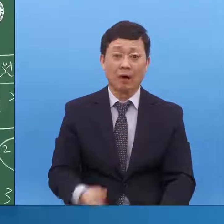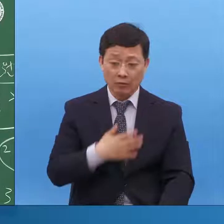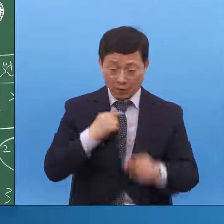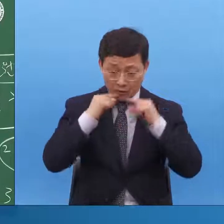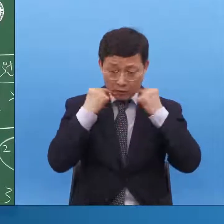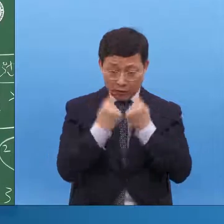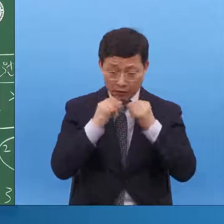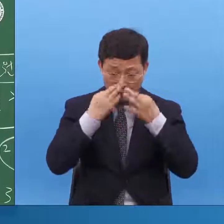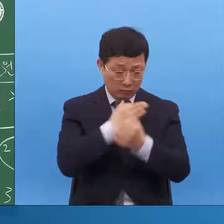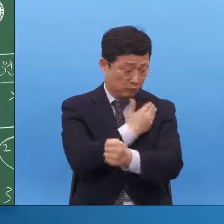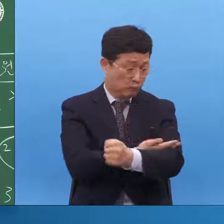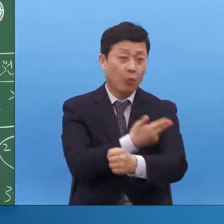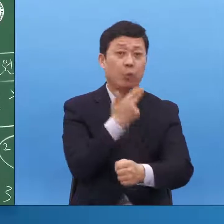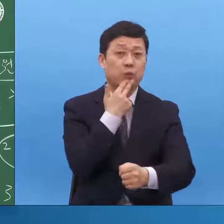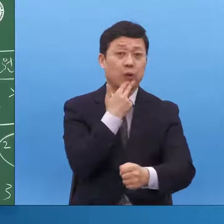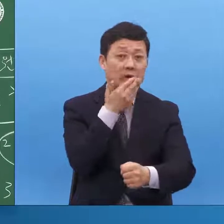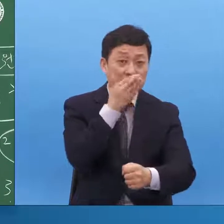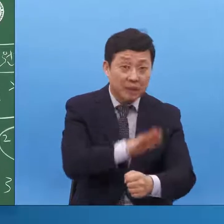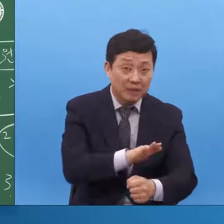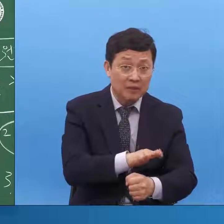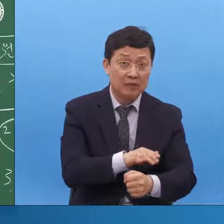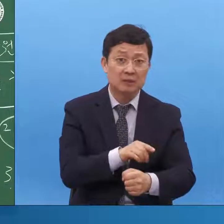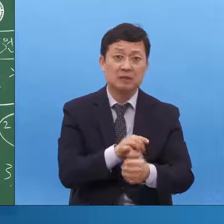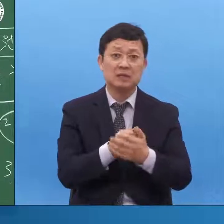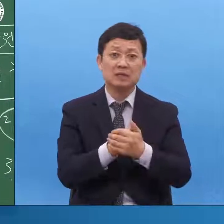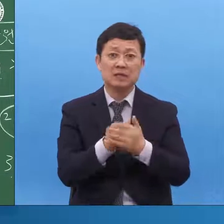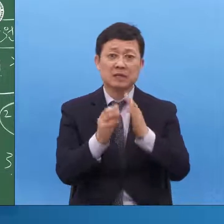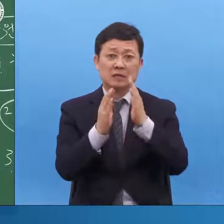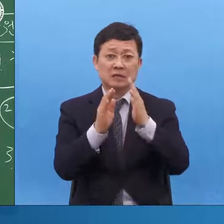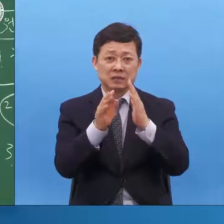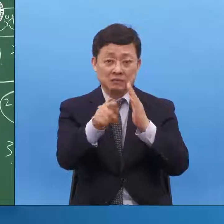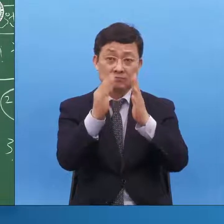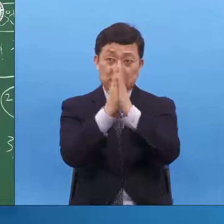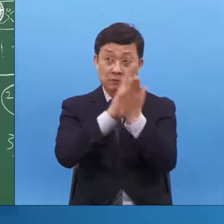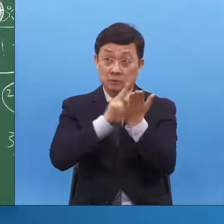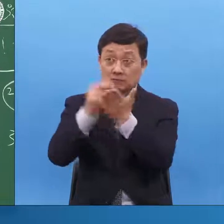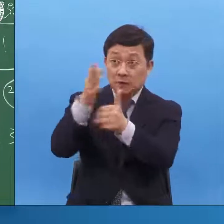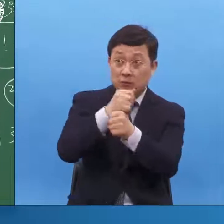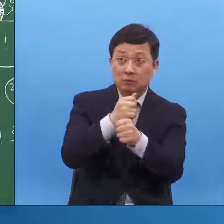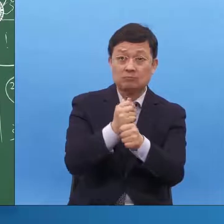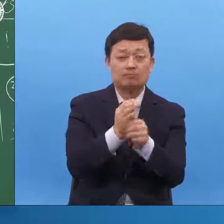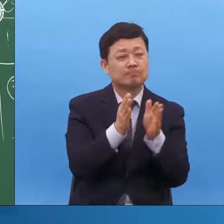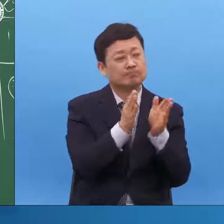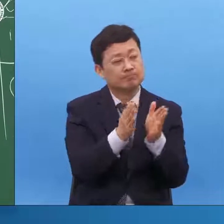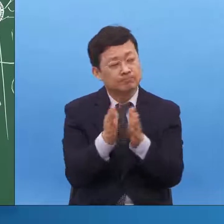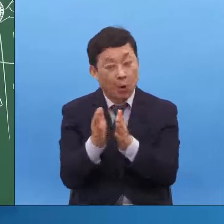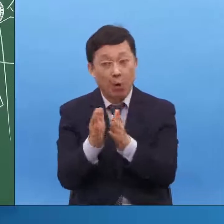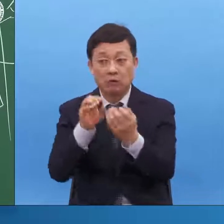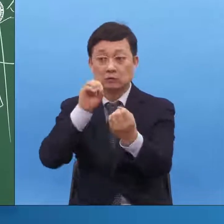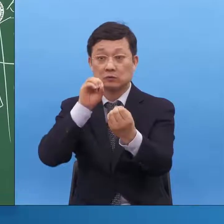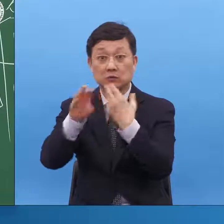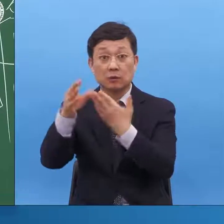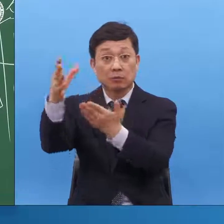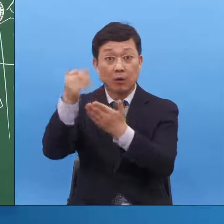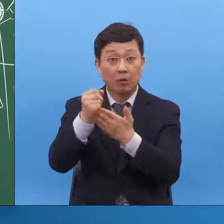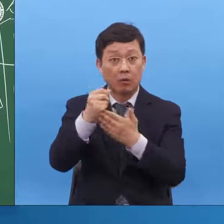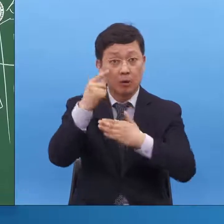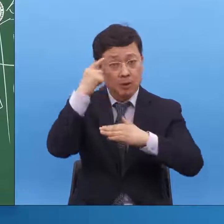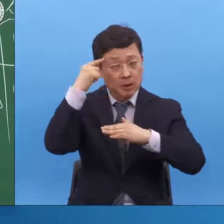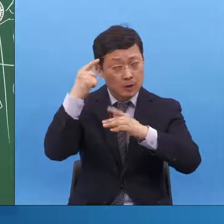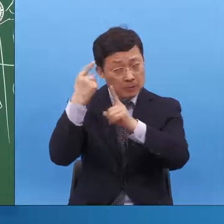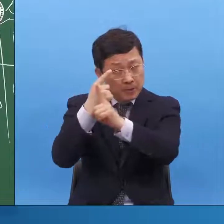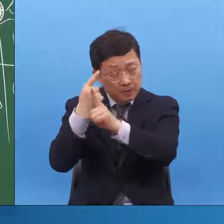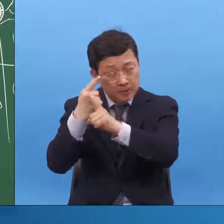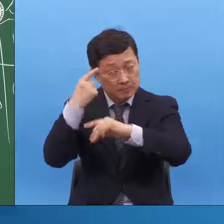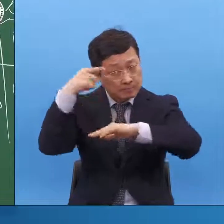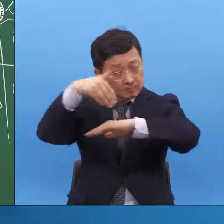But we don't have the power to do 그 that. 사이에서 응답이 오기 시작. But as we do this, in between 이걸 the answers will 편집해라. come. That's what we call edit.